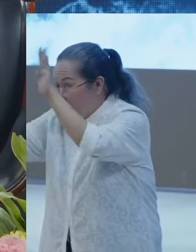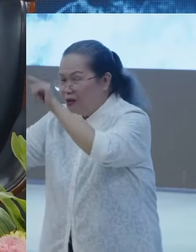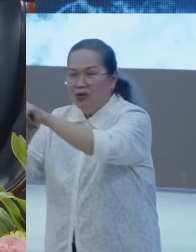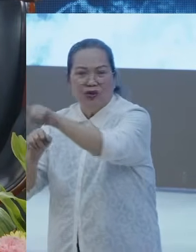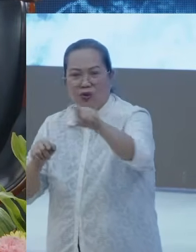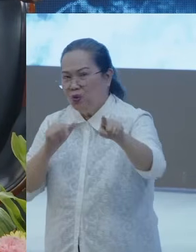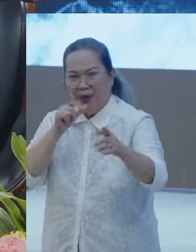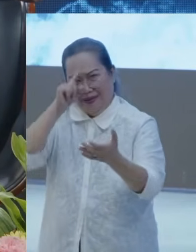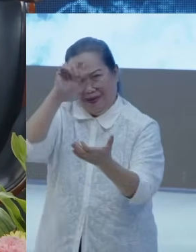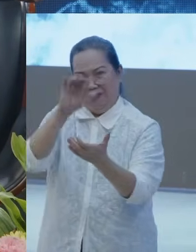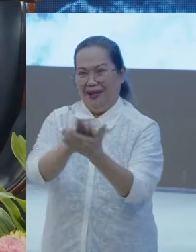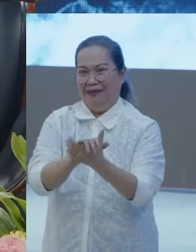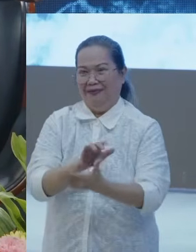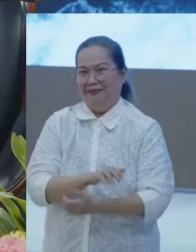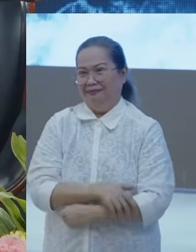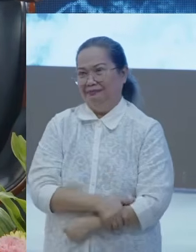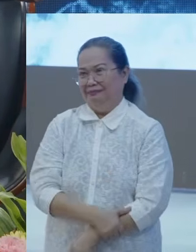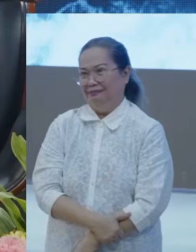not believe.